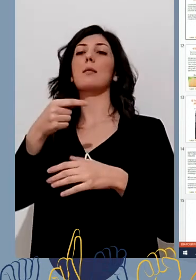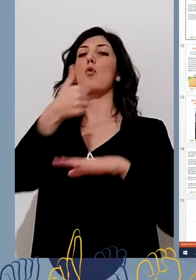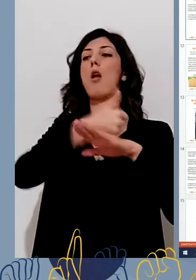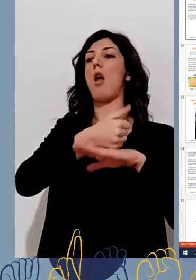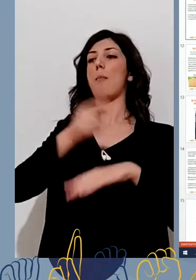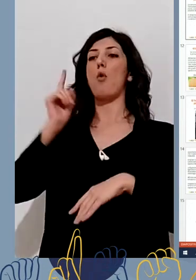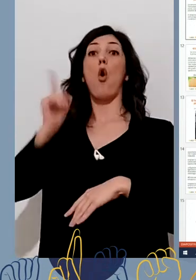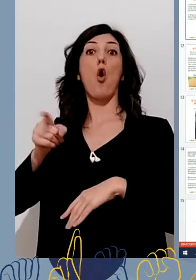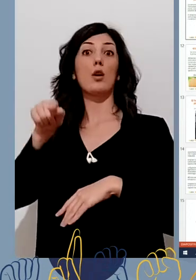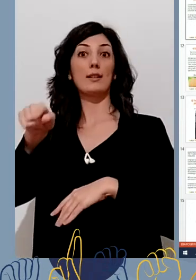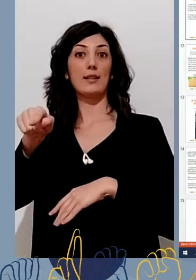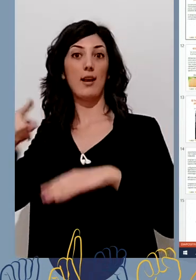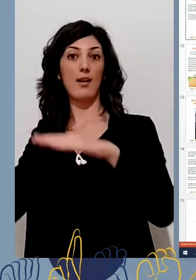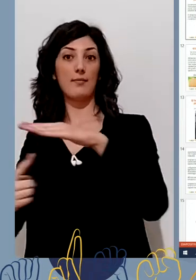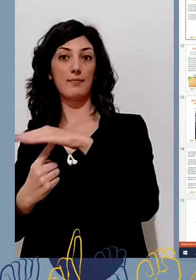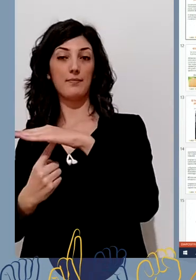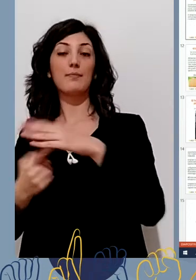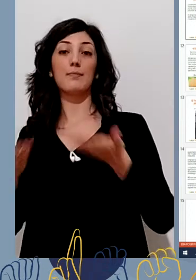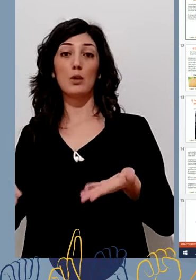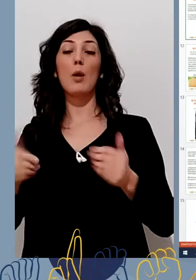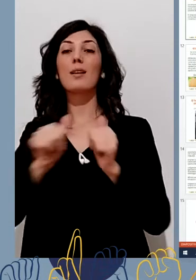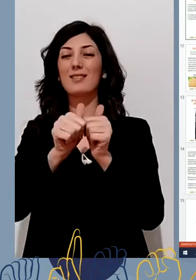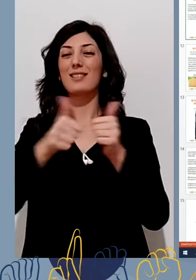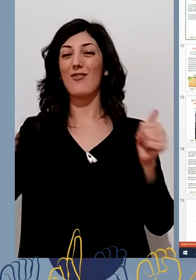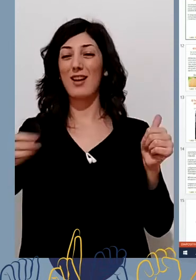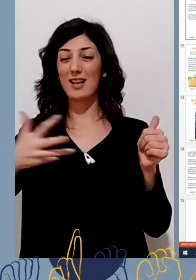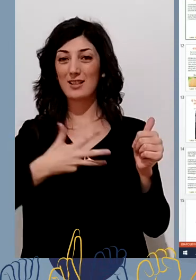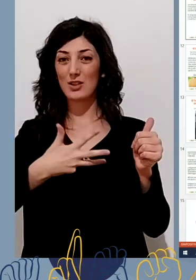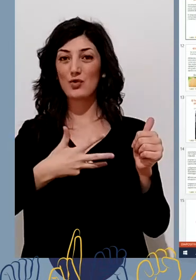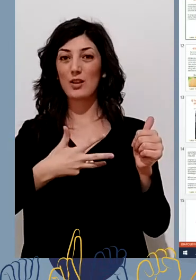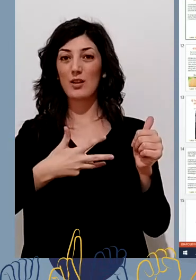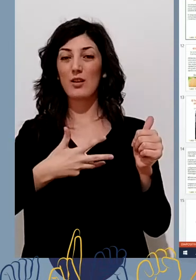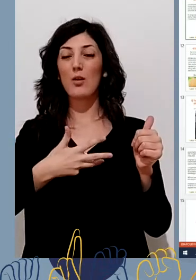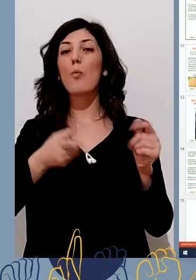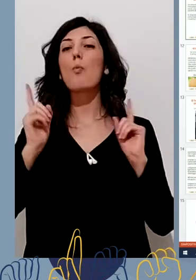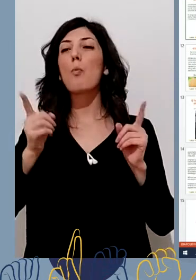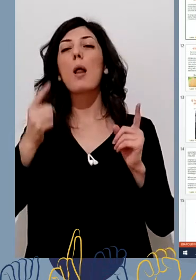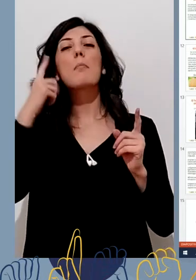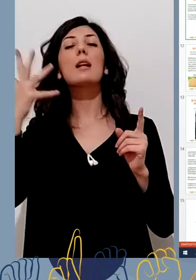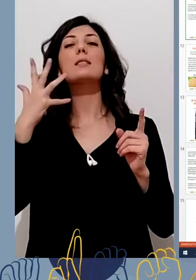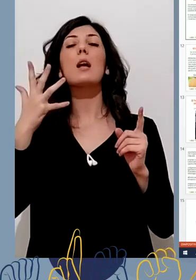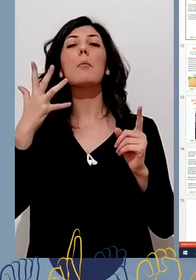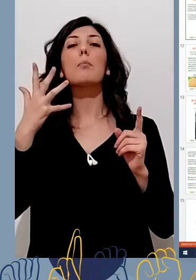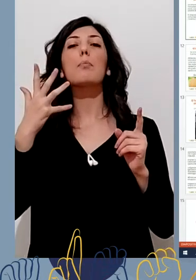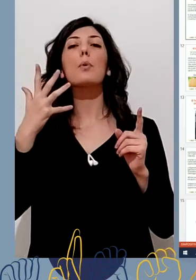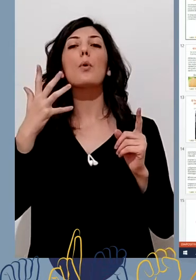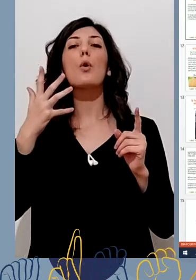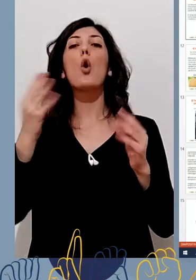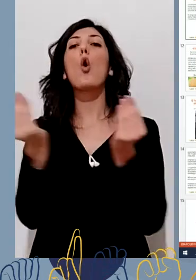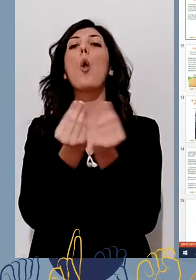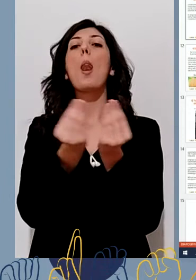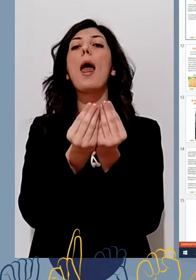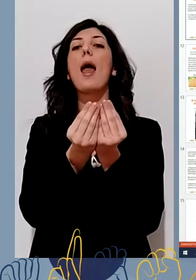è differente la situazione se gli stessi ordini potrebbero essere impartiti da un collega di lavoro.